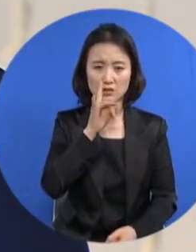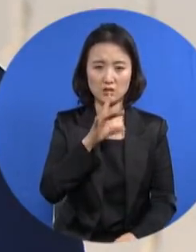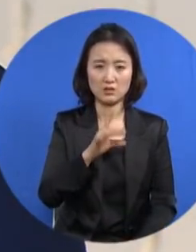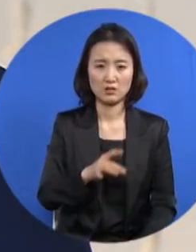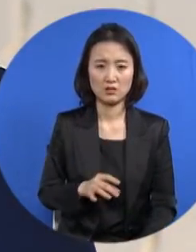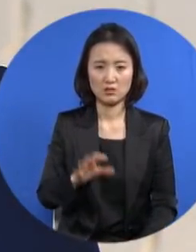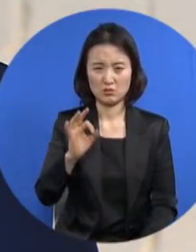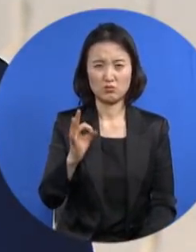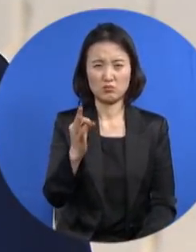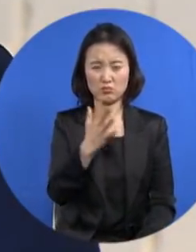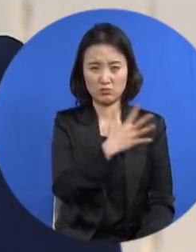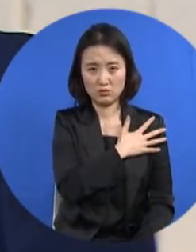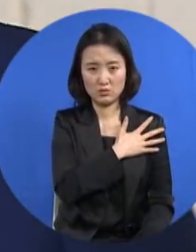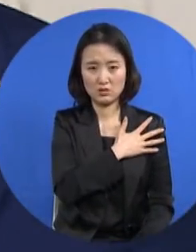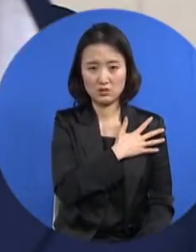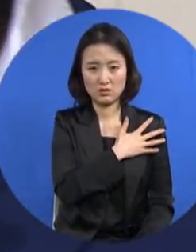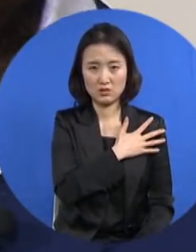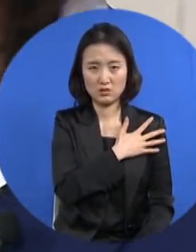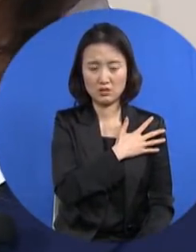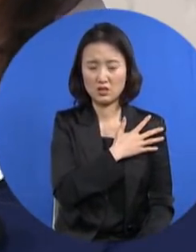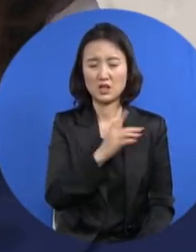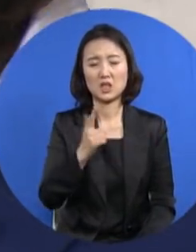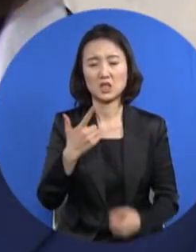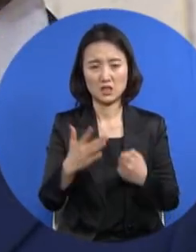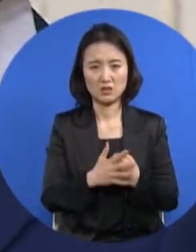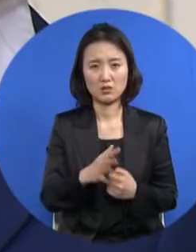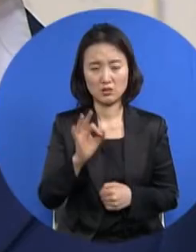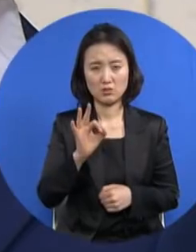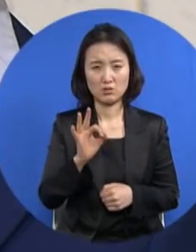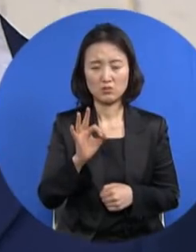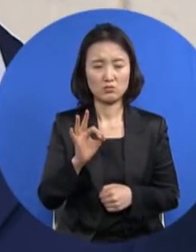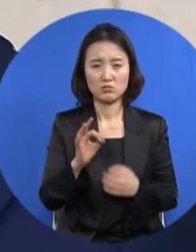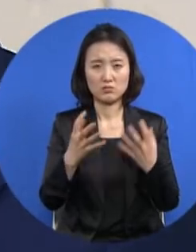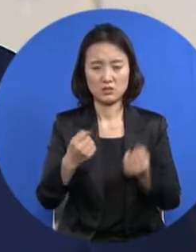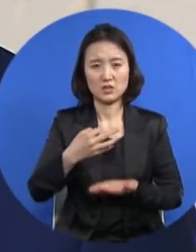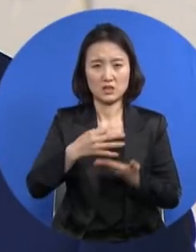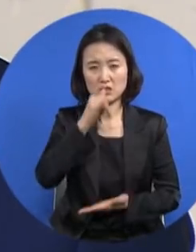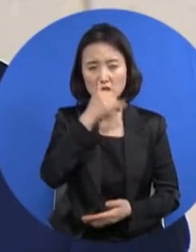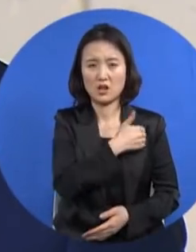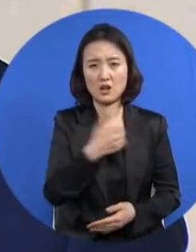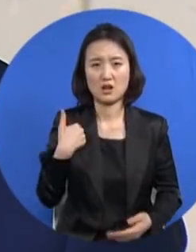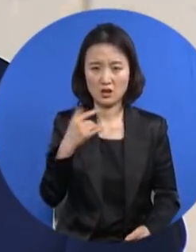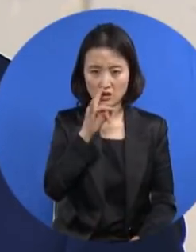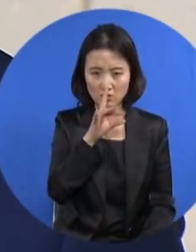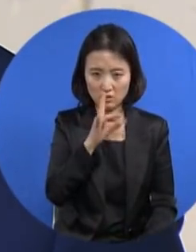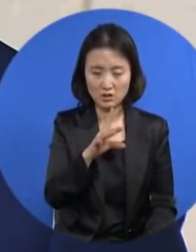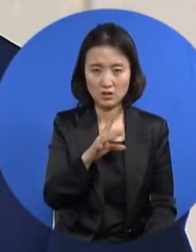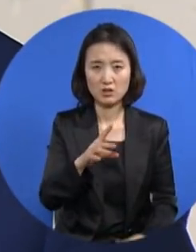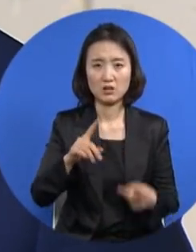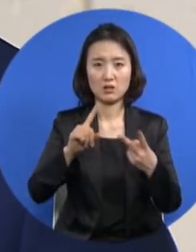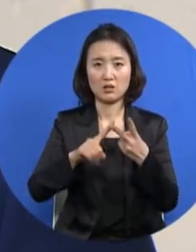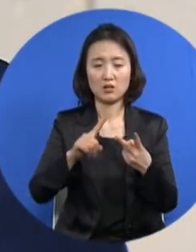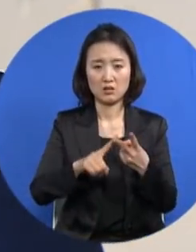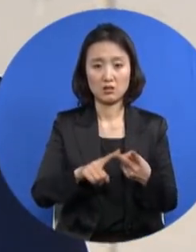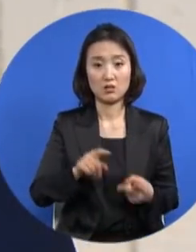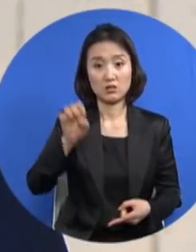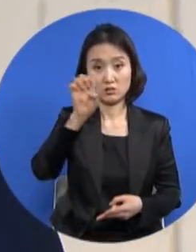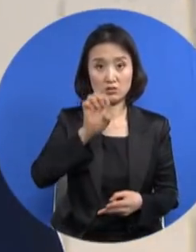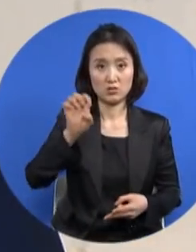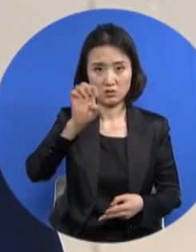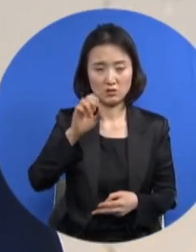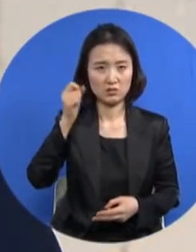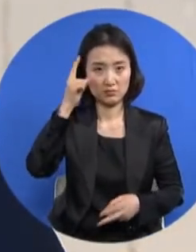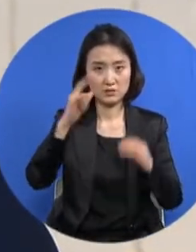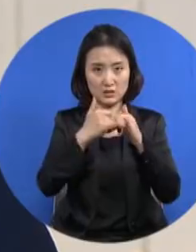돈이 많아서 돈이 없었겠죠. 그러니까 자본금이 많이 들면 안 되고 유럽의 인재들과 경쟁했을